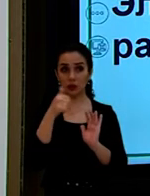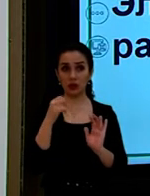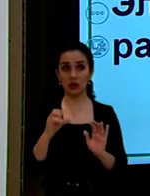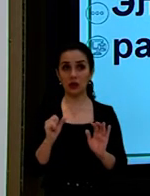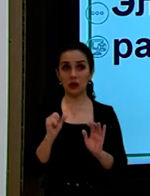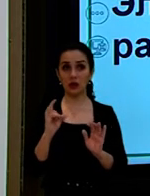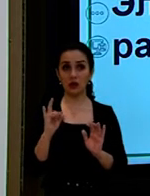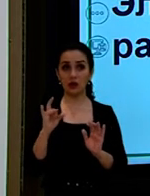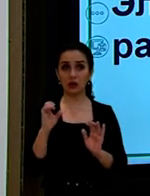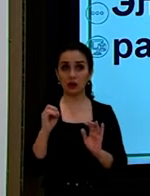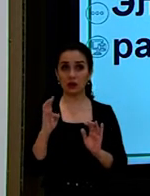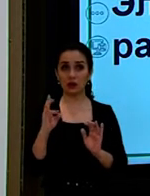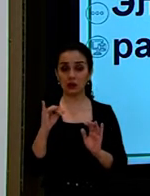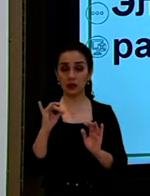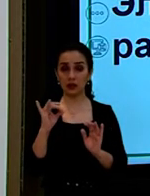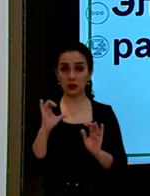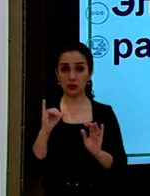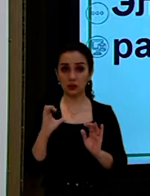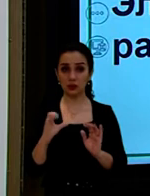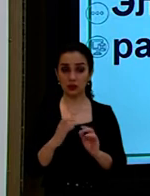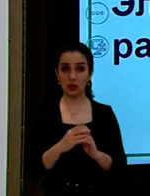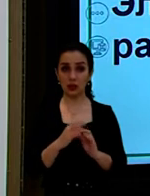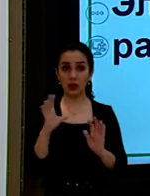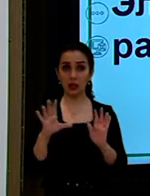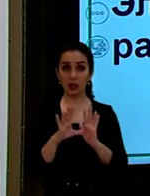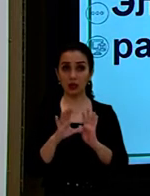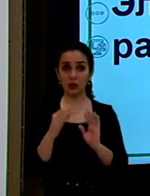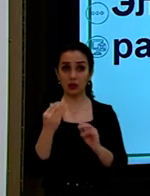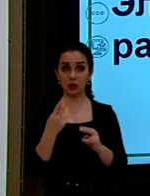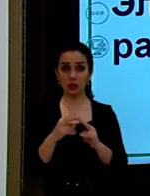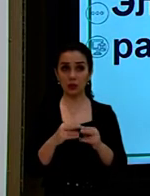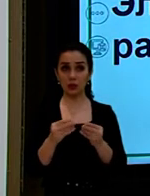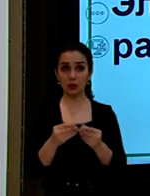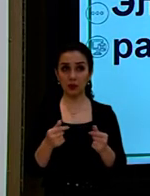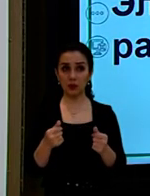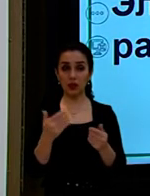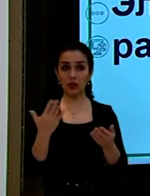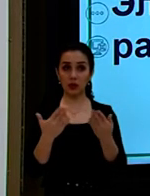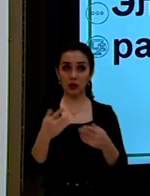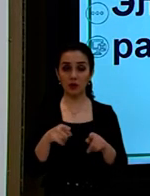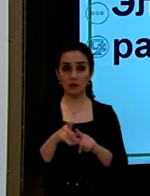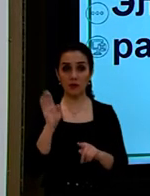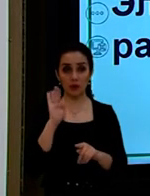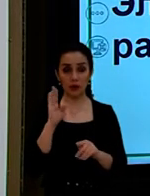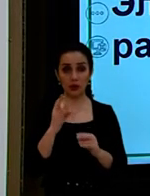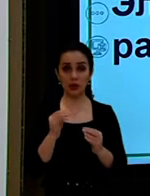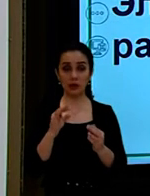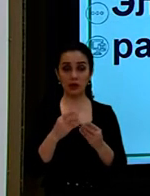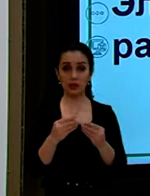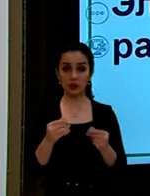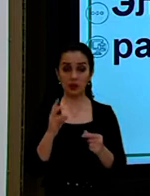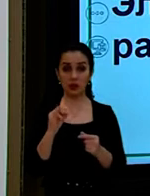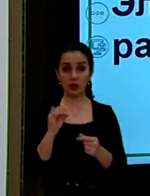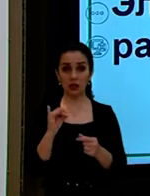сванте аррениус электролиты при расплавлении или растворении в воде распадается на